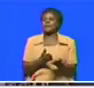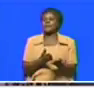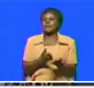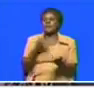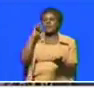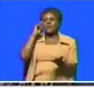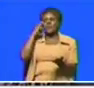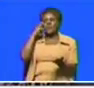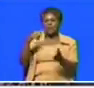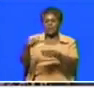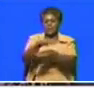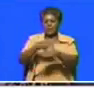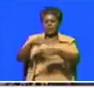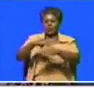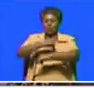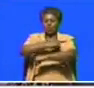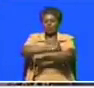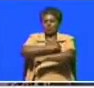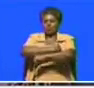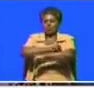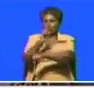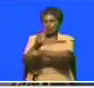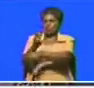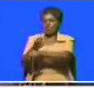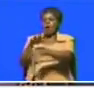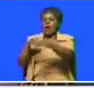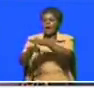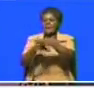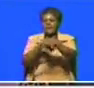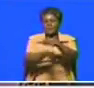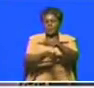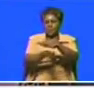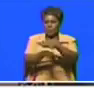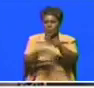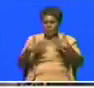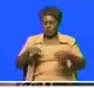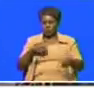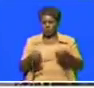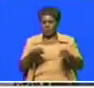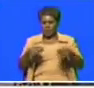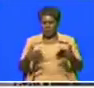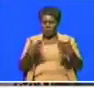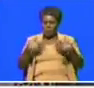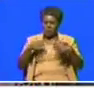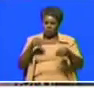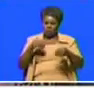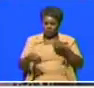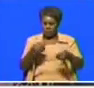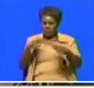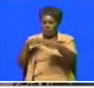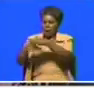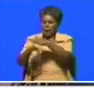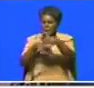that national schools should be accessible to persons with disability, and we are making it possible for persons with disability to actually